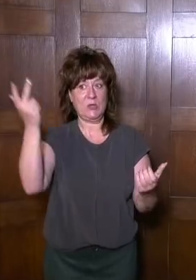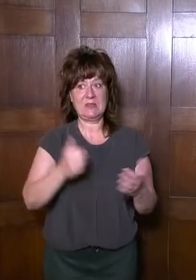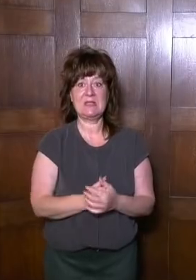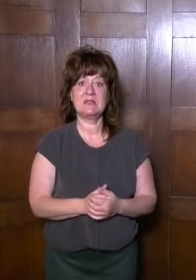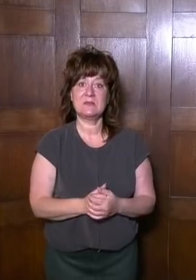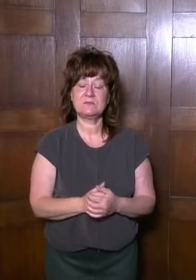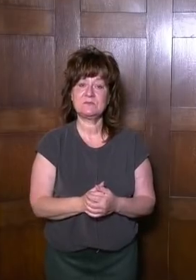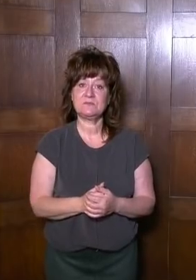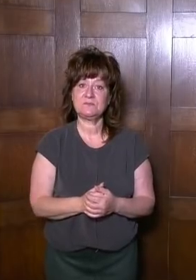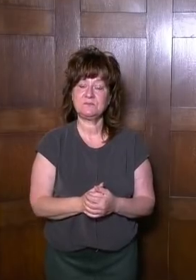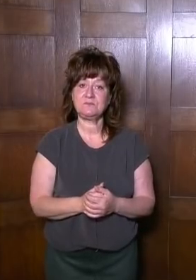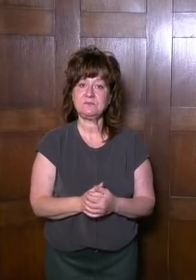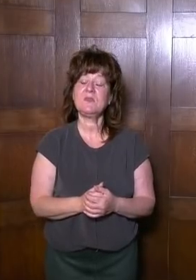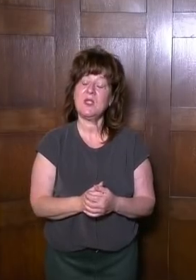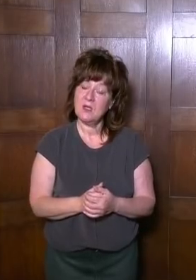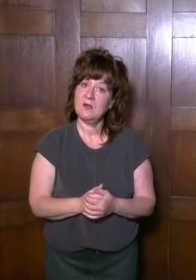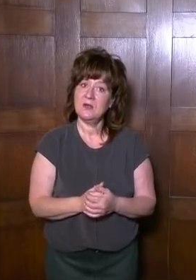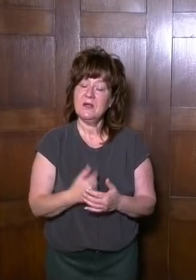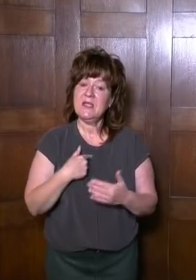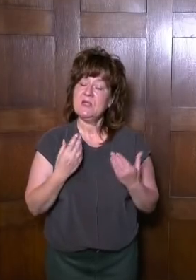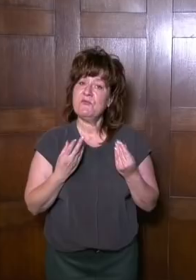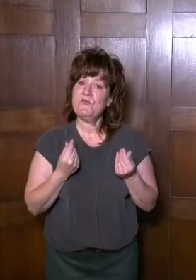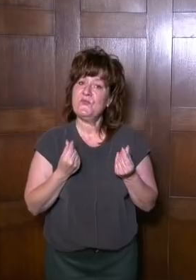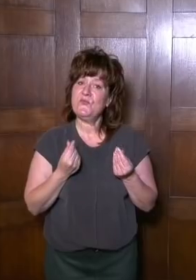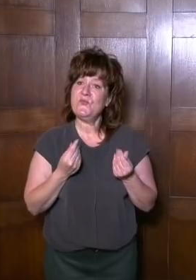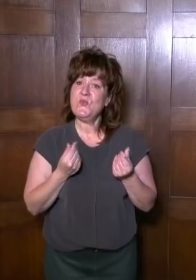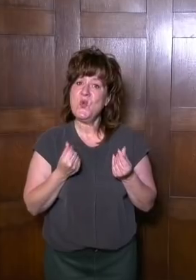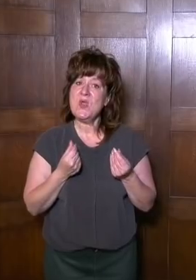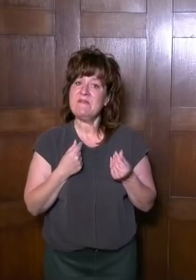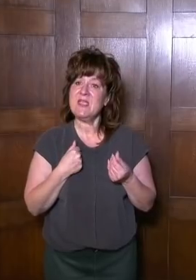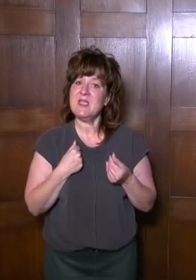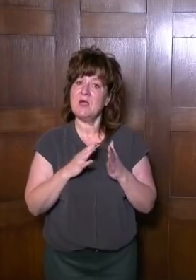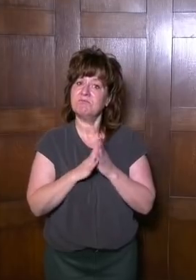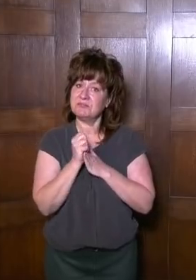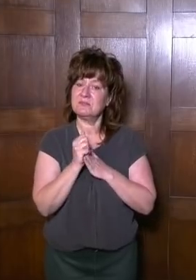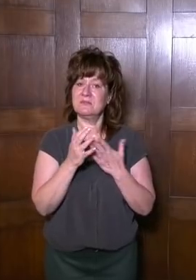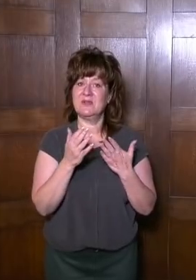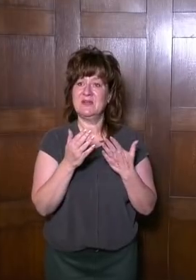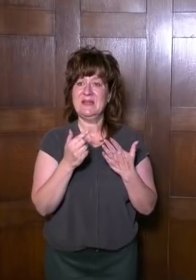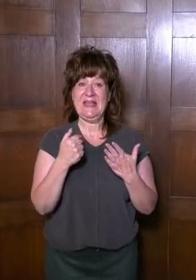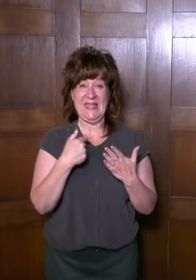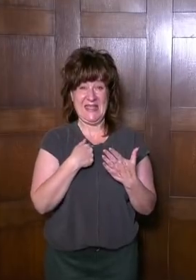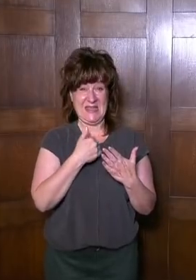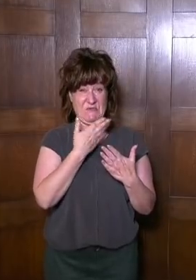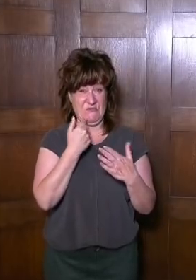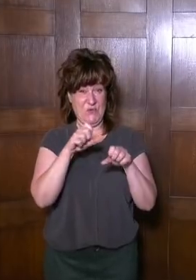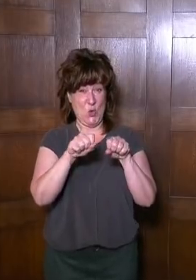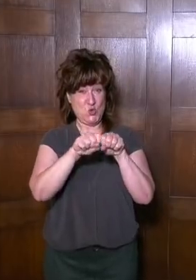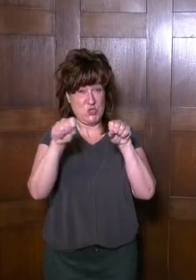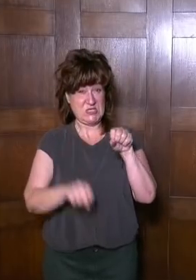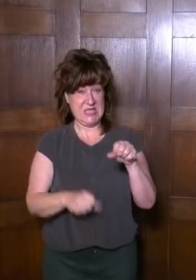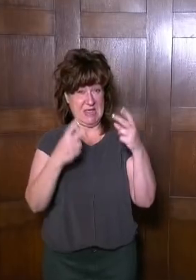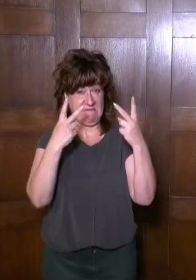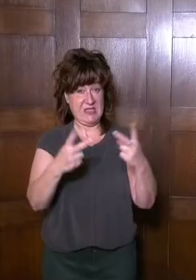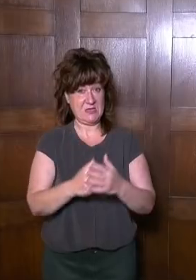Unweigerlich fühlt man sich natürlich dann dort auch auf den Schlips getreten, dass man sagt, man ist nicht systemrelevant. Ich denke schon, dass